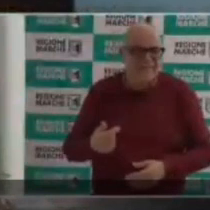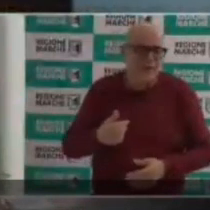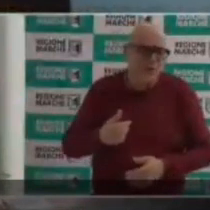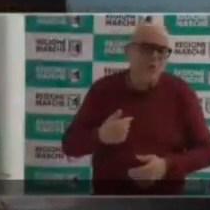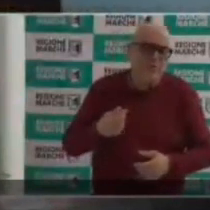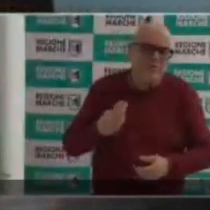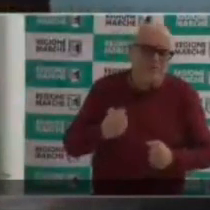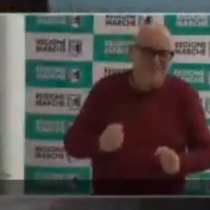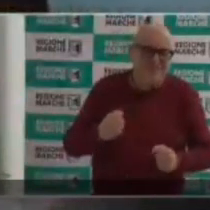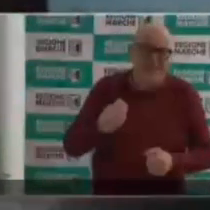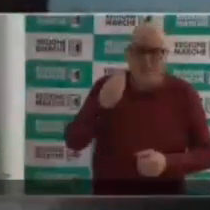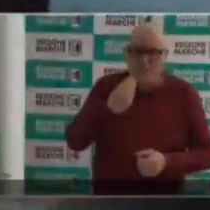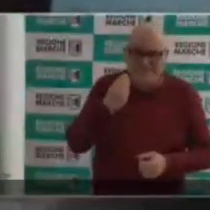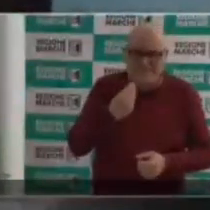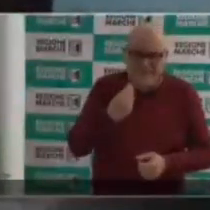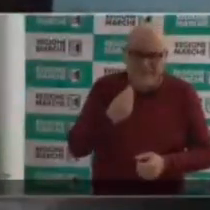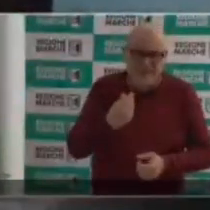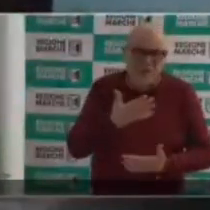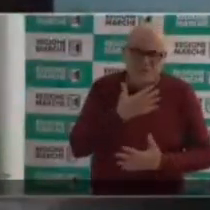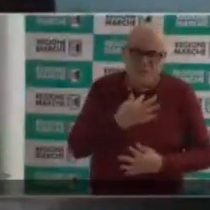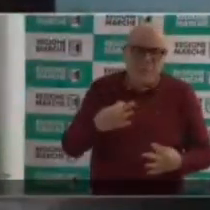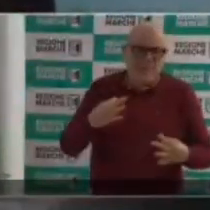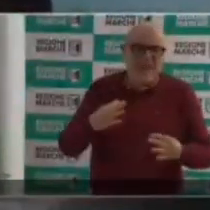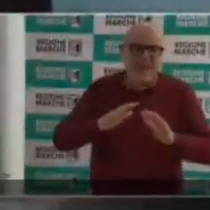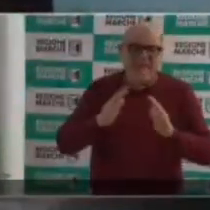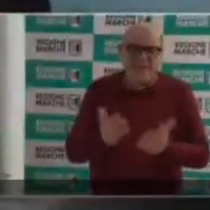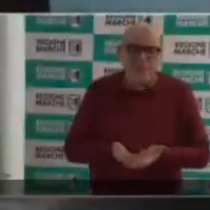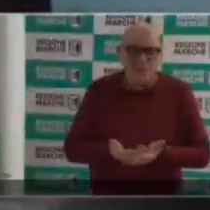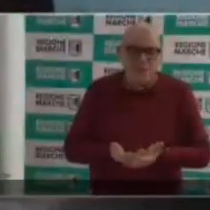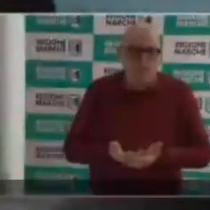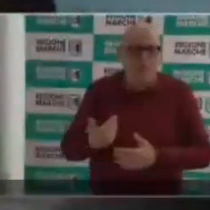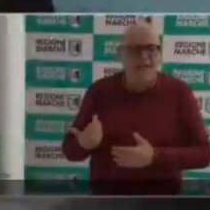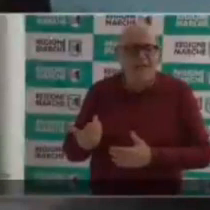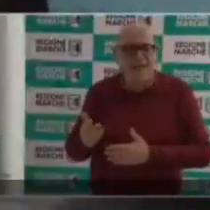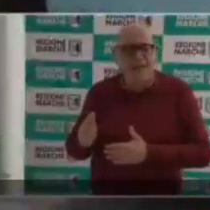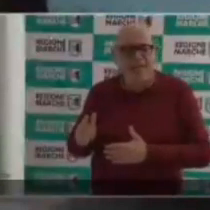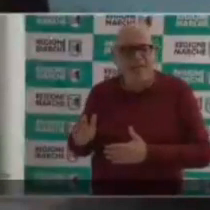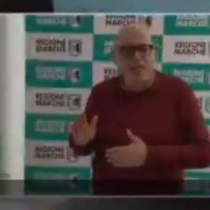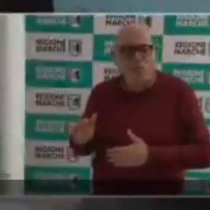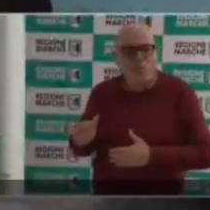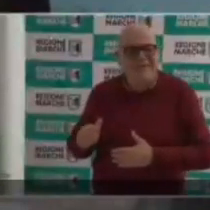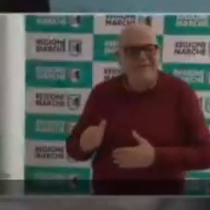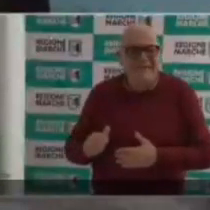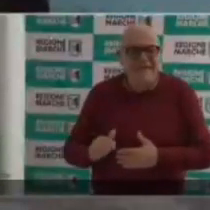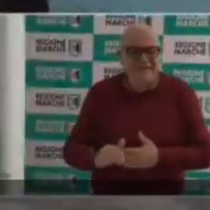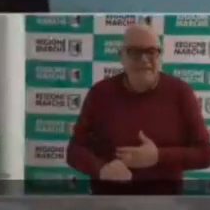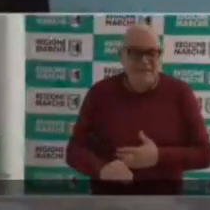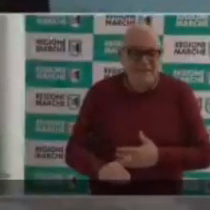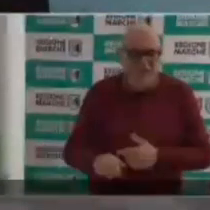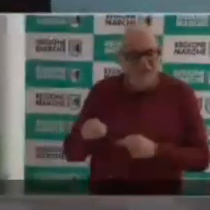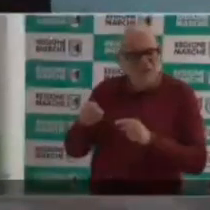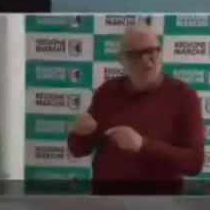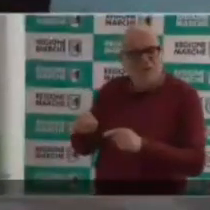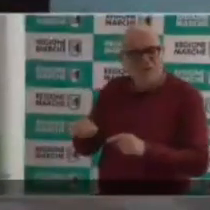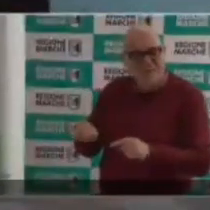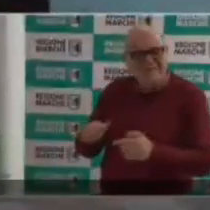del mondo, però nel quotidiano ci sono loro, nelle comunità, ci sono loro a fare le attività che noi abbiamo